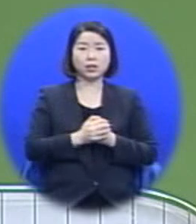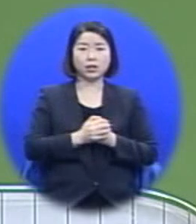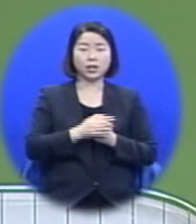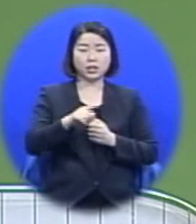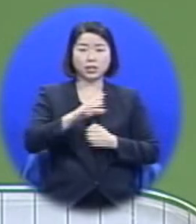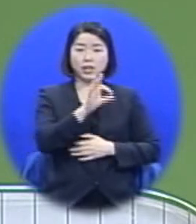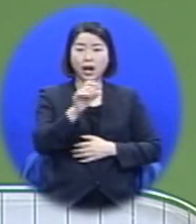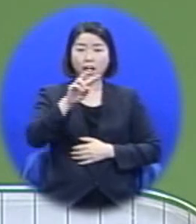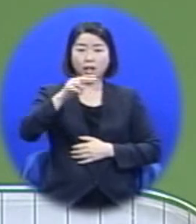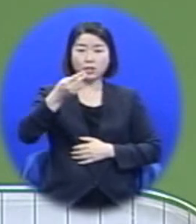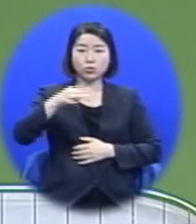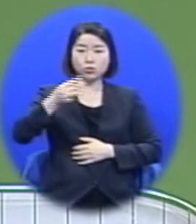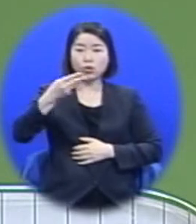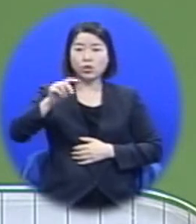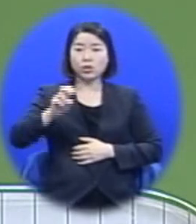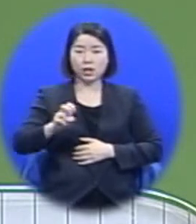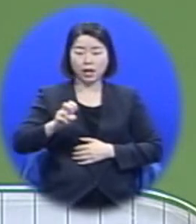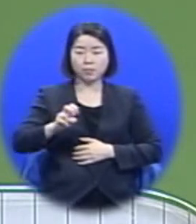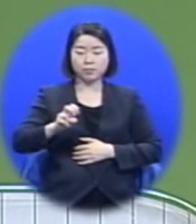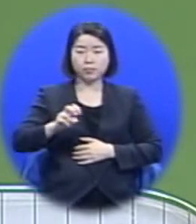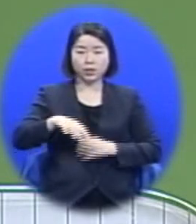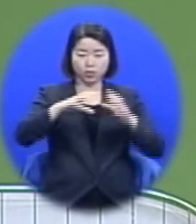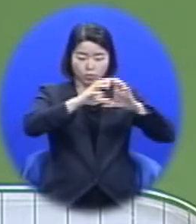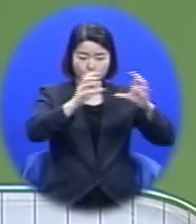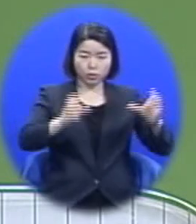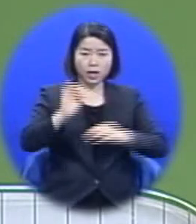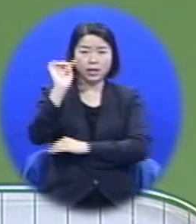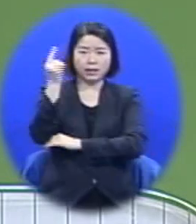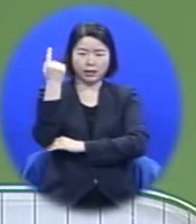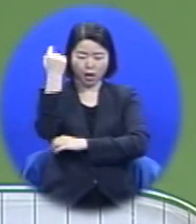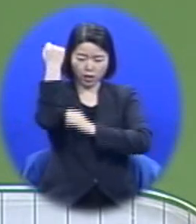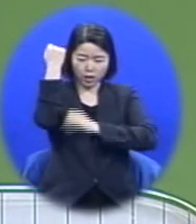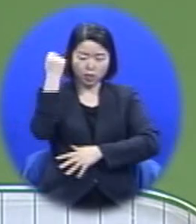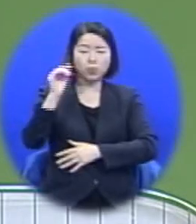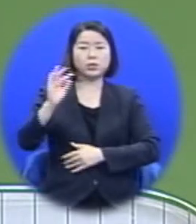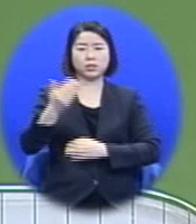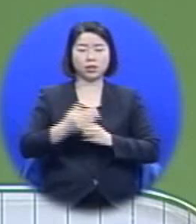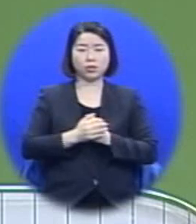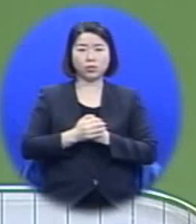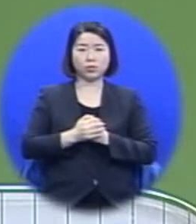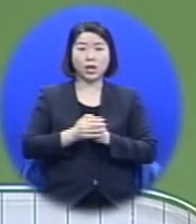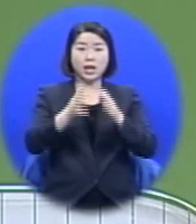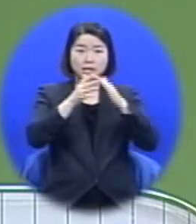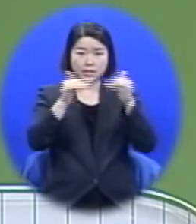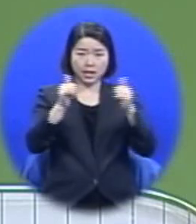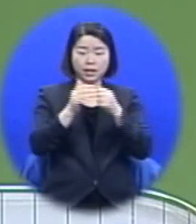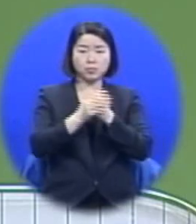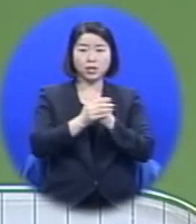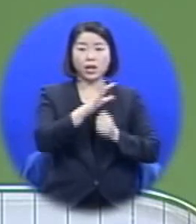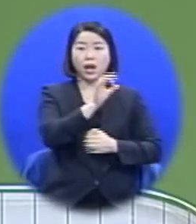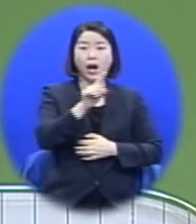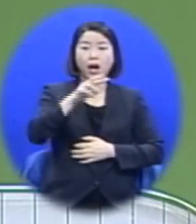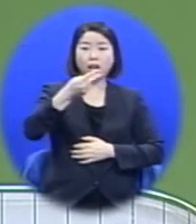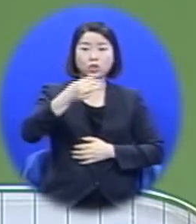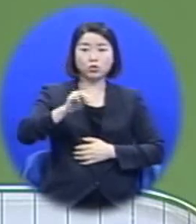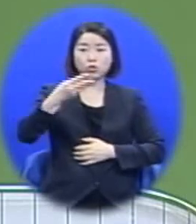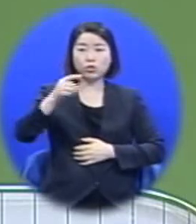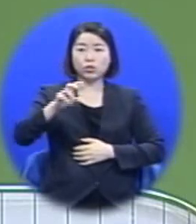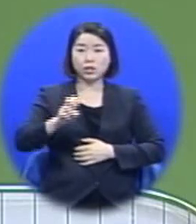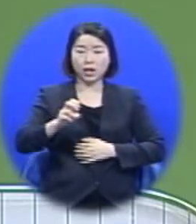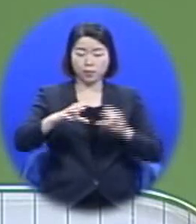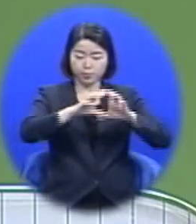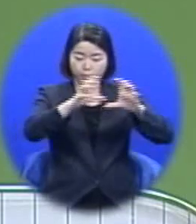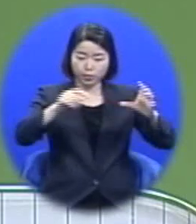아둘람 구리 다윗 왕국의 모체가 됩니다 사람들이 그 아둘람 굴 속에 있는 바위를